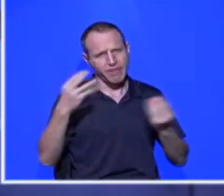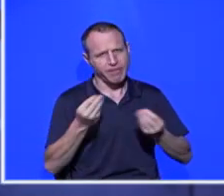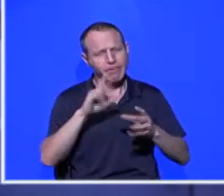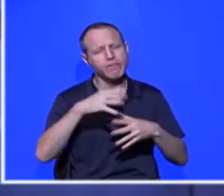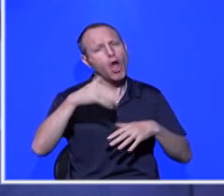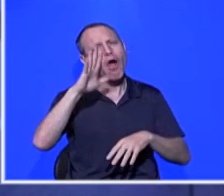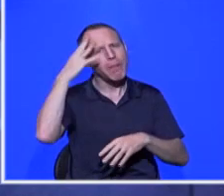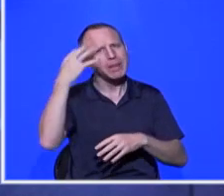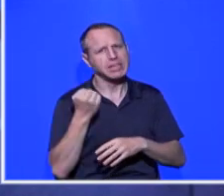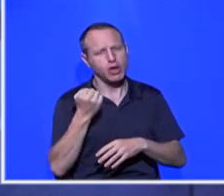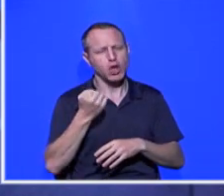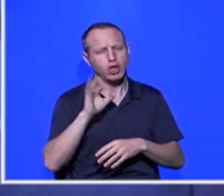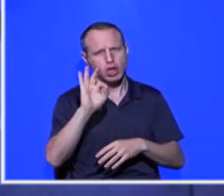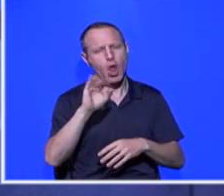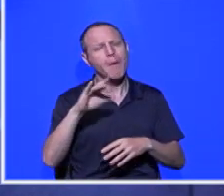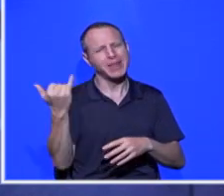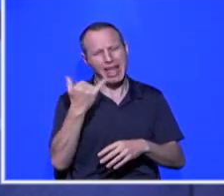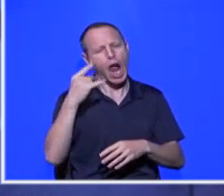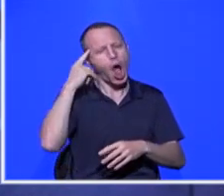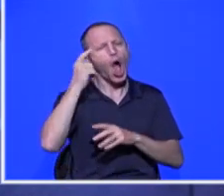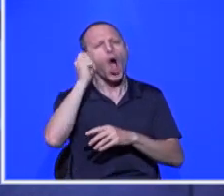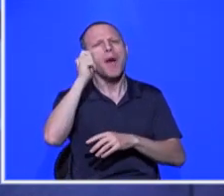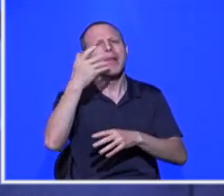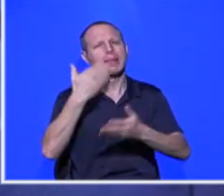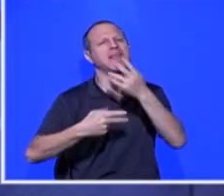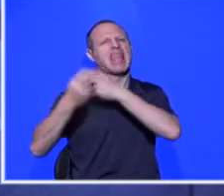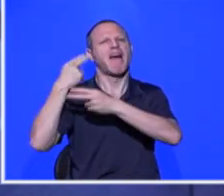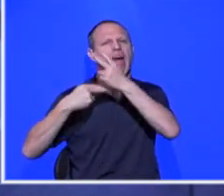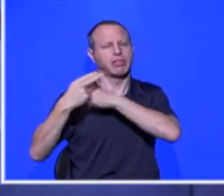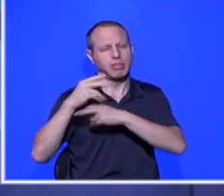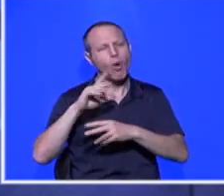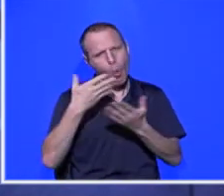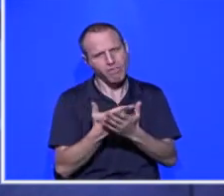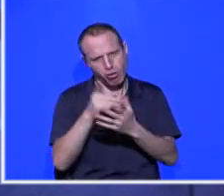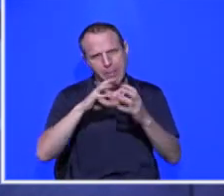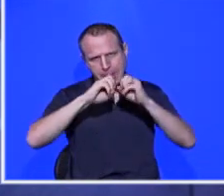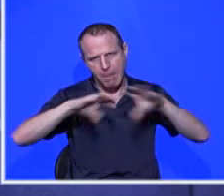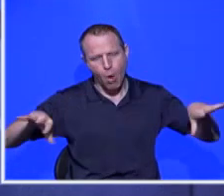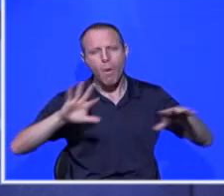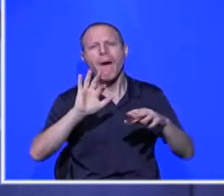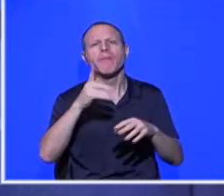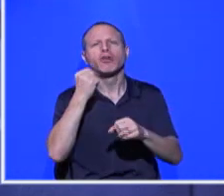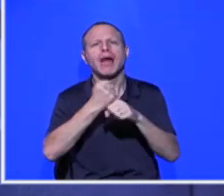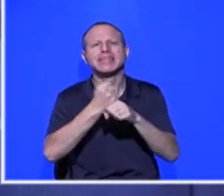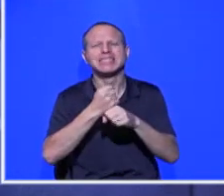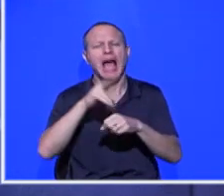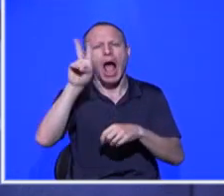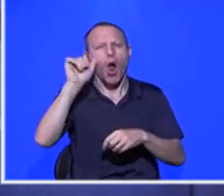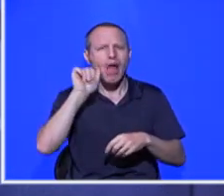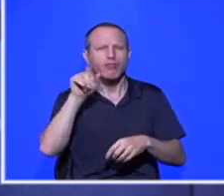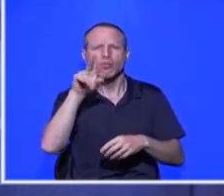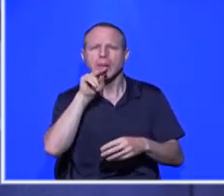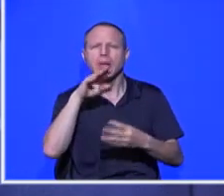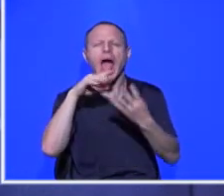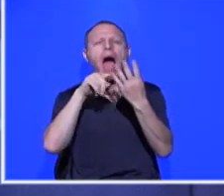עכשיו, בדרך כלל זה חוכמת הבדיעבד, העובדה שהם התפרקו, כן. אבל מה שעשה את כחול לבן, שהוא דיבר על ארבעה ראשים, זה